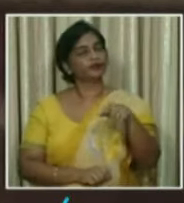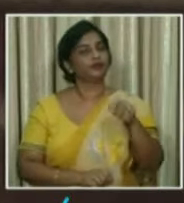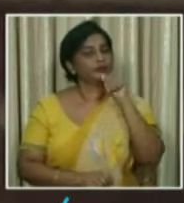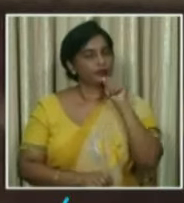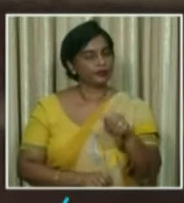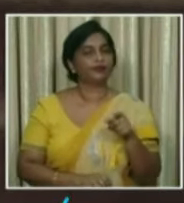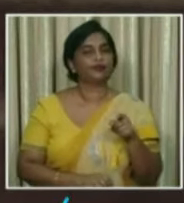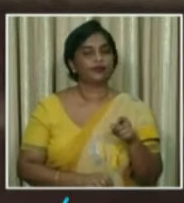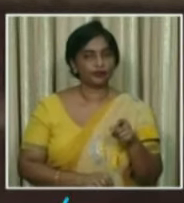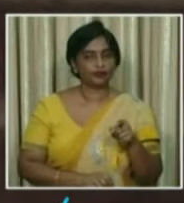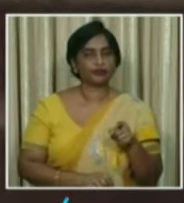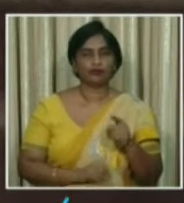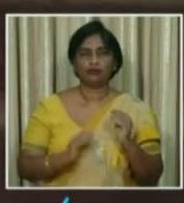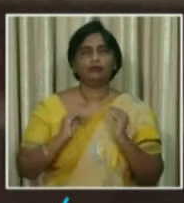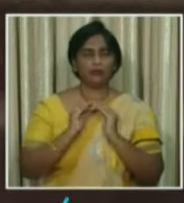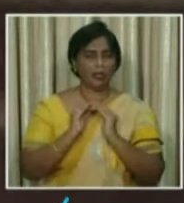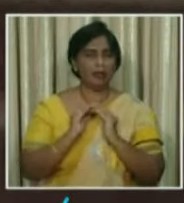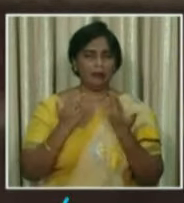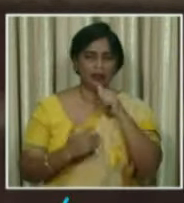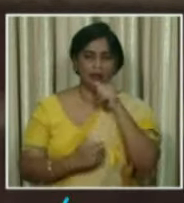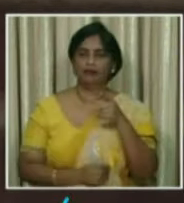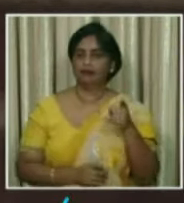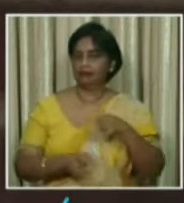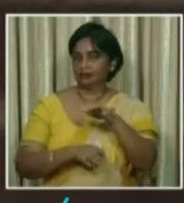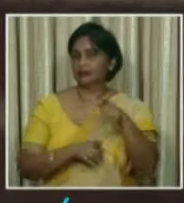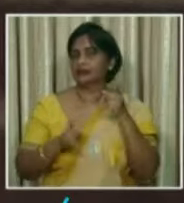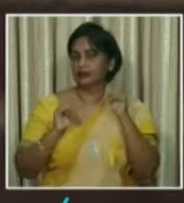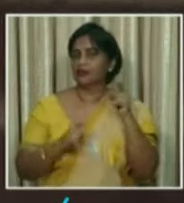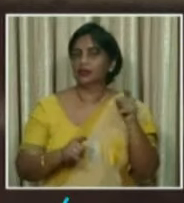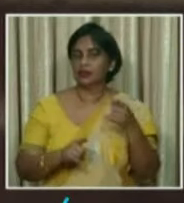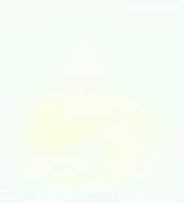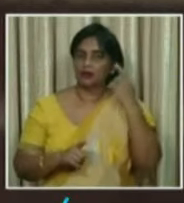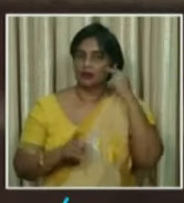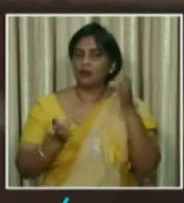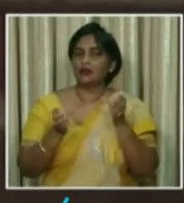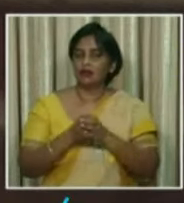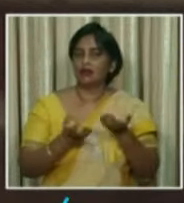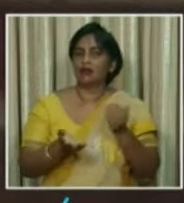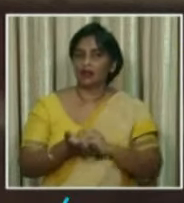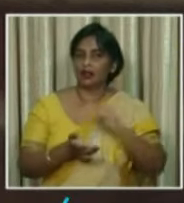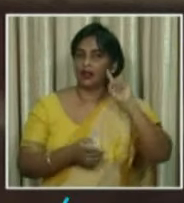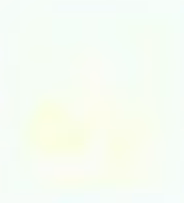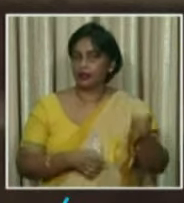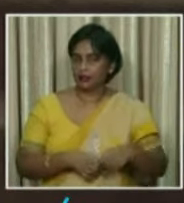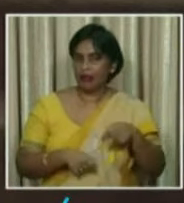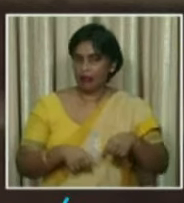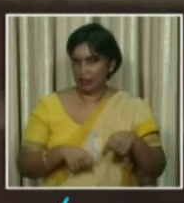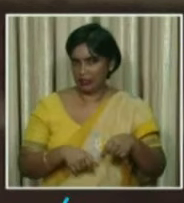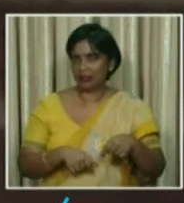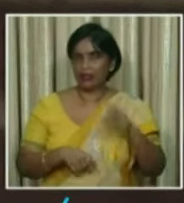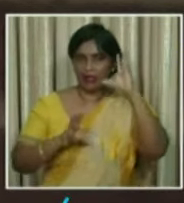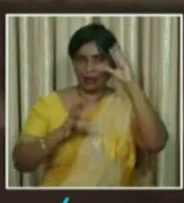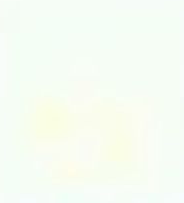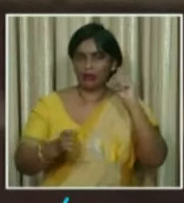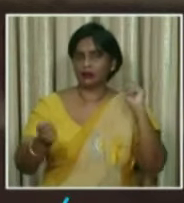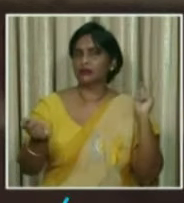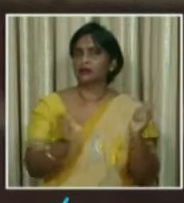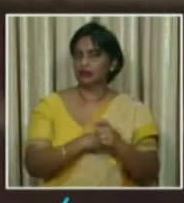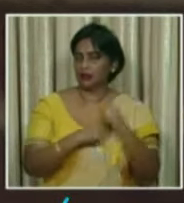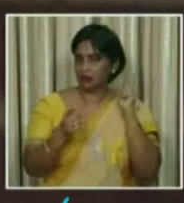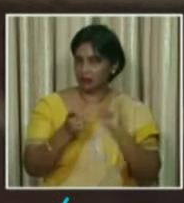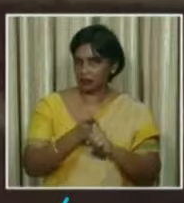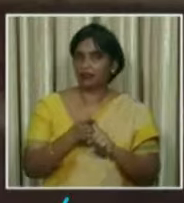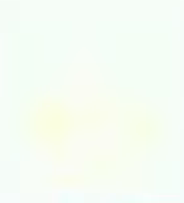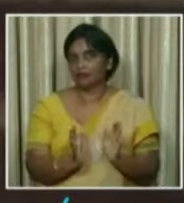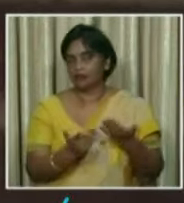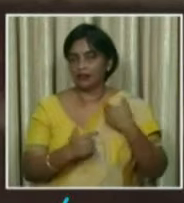වශයෙන්ම නුසුදුසු පිට්ටනියක් කියන එක පැහැදිලිව පේන්න තියෙනවා. අපි බලාපොරොත්තු වෙනවා කණ්ඩායම නැවතදා කෙට දවසේදී කියන අද දවසේ රැට තියෙන තරඟයේදී පණ